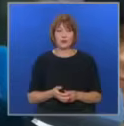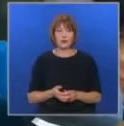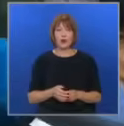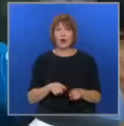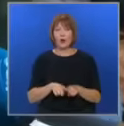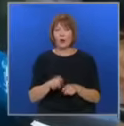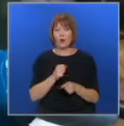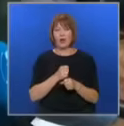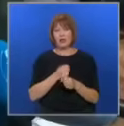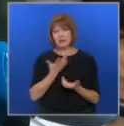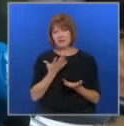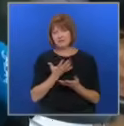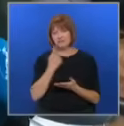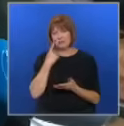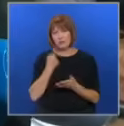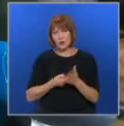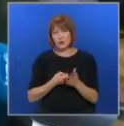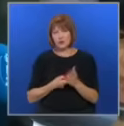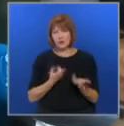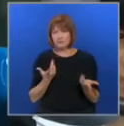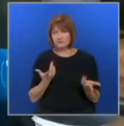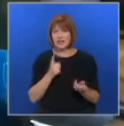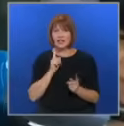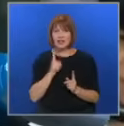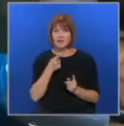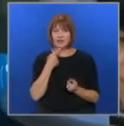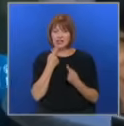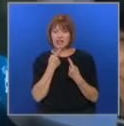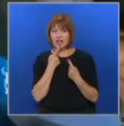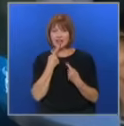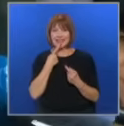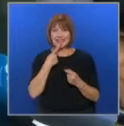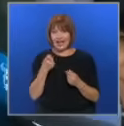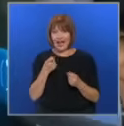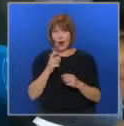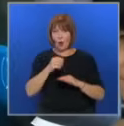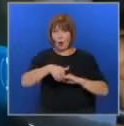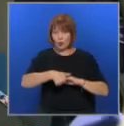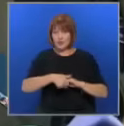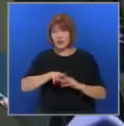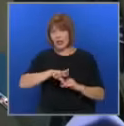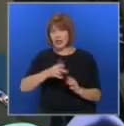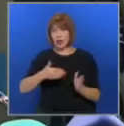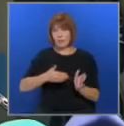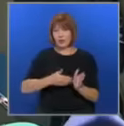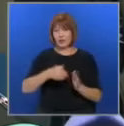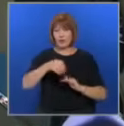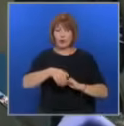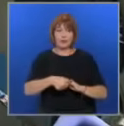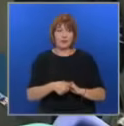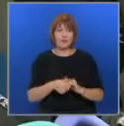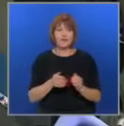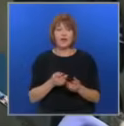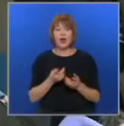Колеги, много е просто. Става дума да се кажете, ние за корупцията ли сме или сме против корупцията? От реакциите